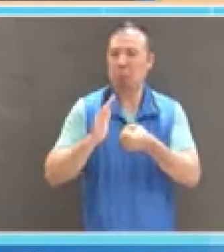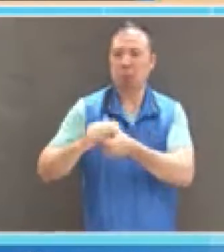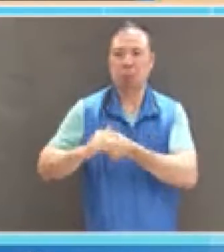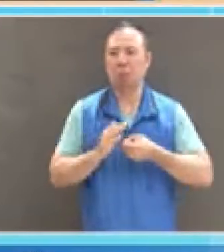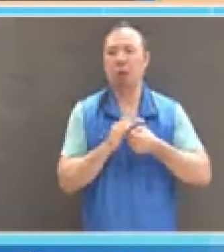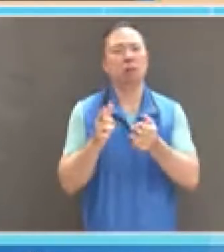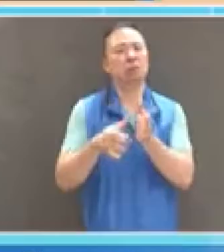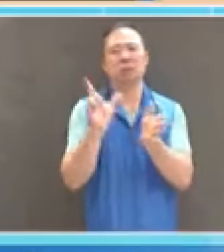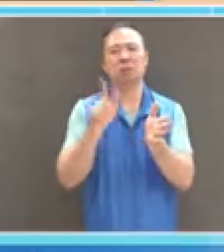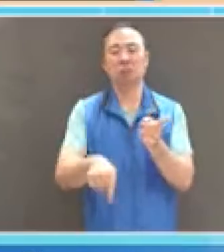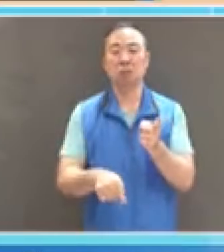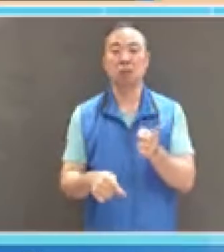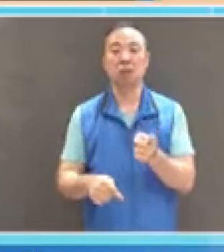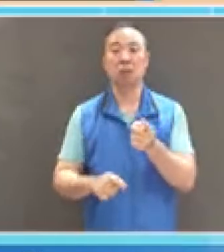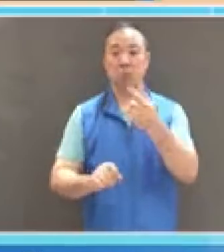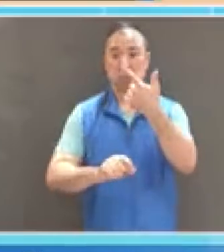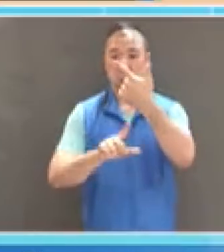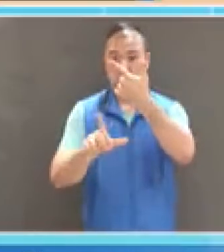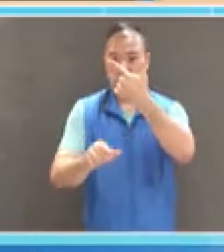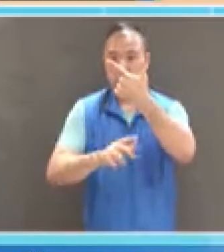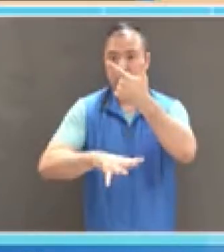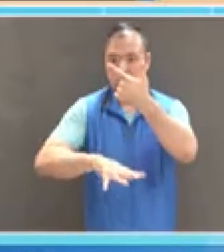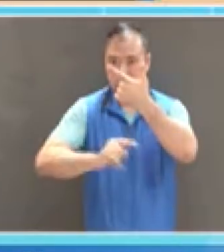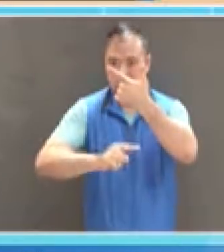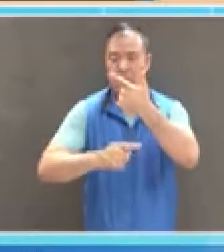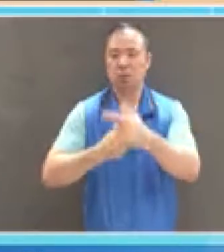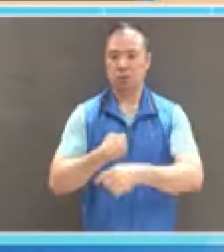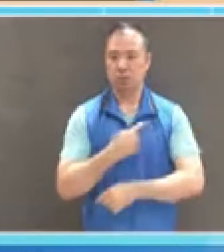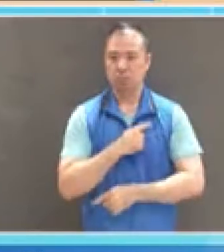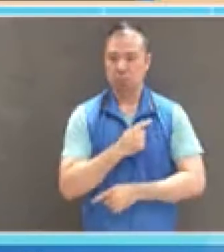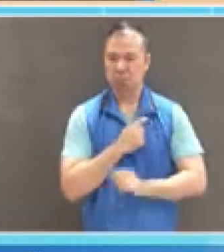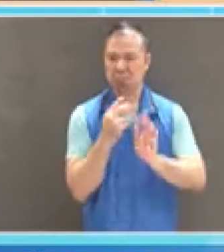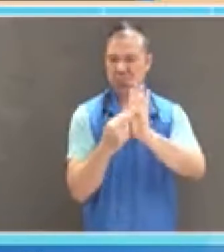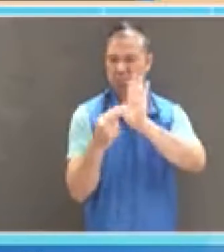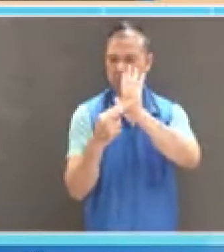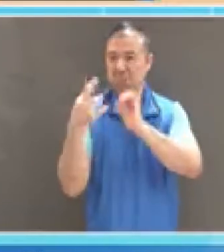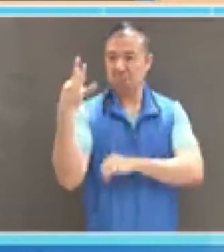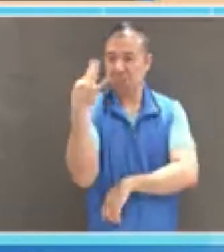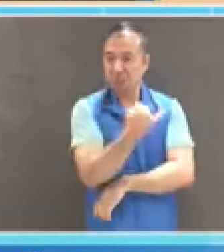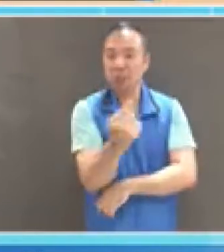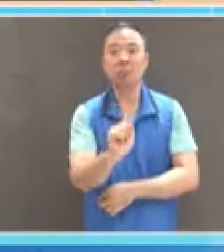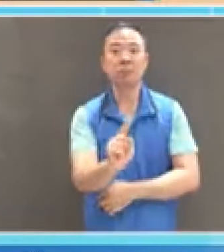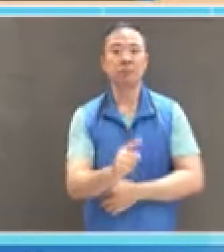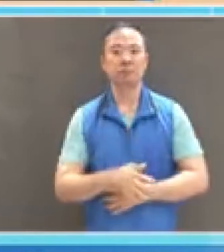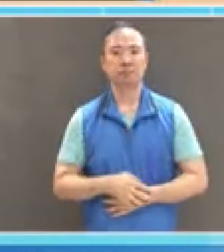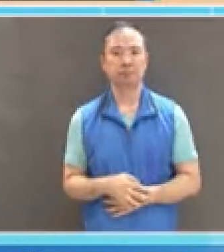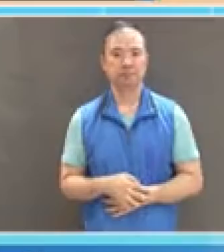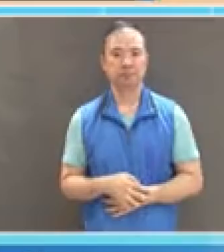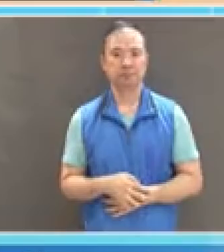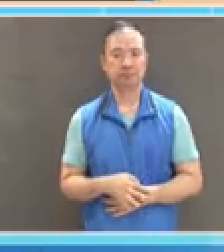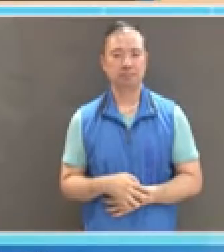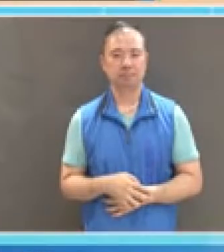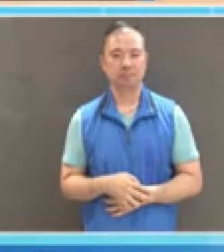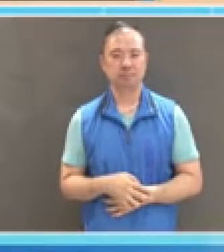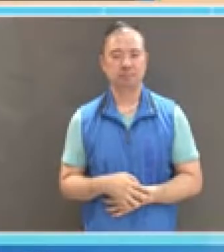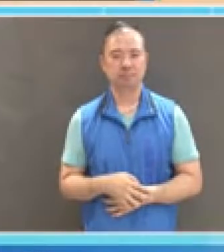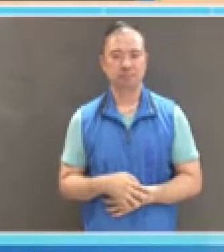初我就一直在说一件事，第二台变种病毒